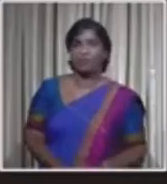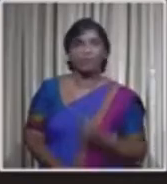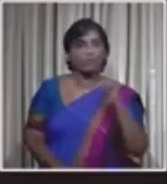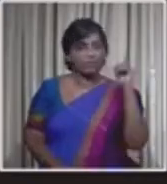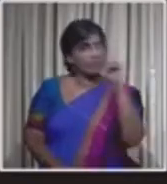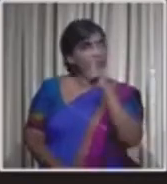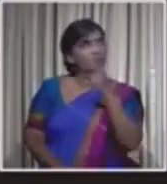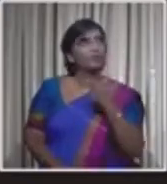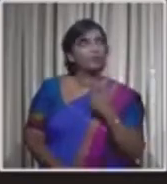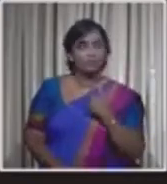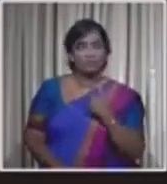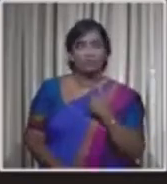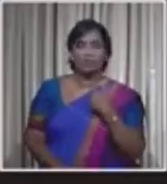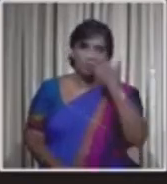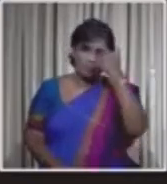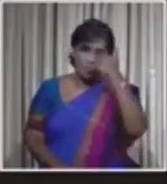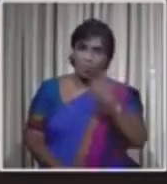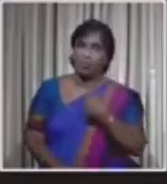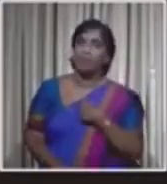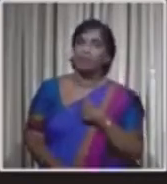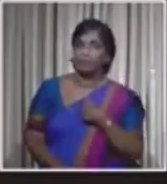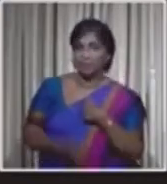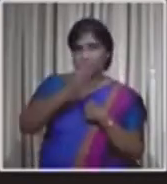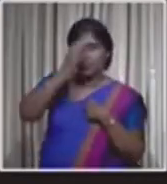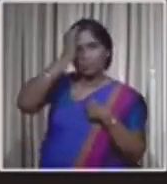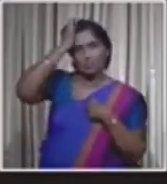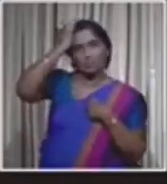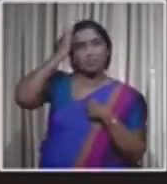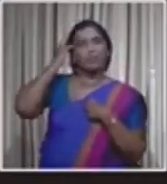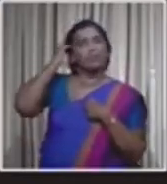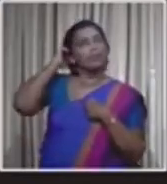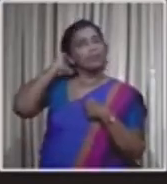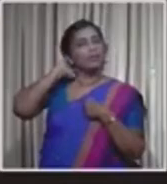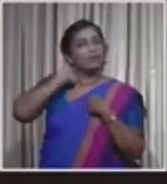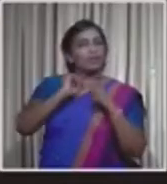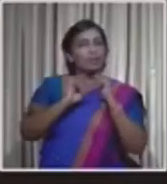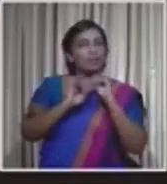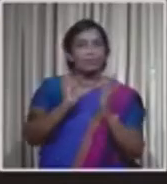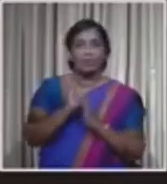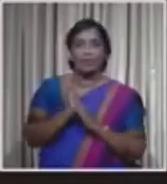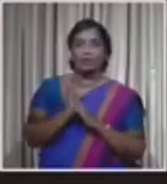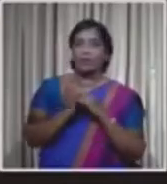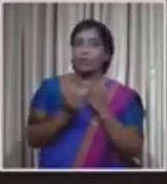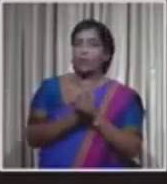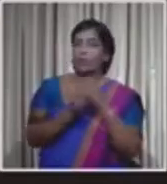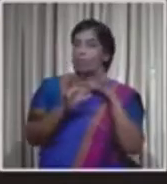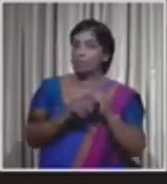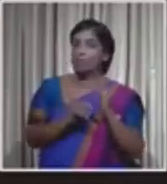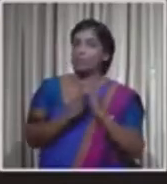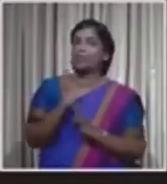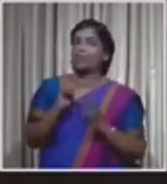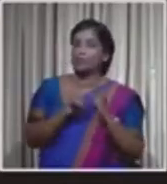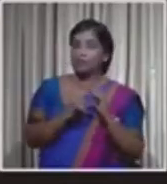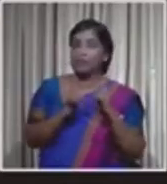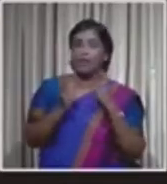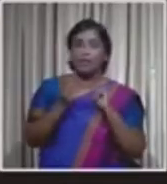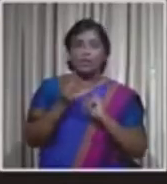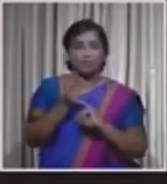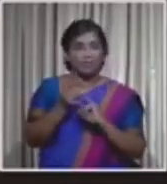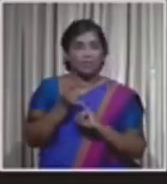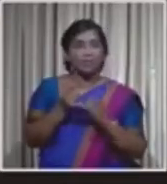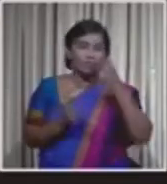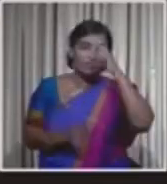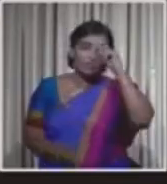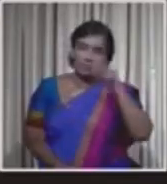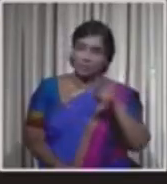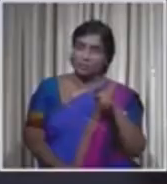පළමුවෙන්ම මං ගැනත් ඒ වගේම අගමැති කාලේදී පොලිසිය බාර ඇමතිවරු සාගර රත්නායක